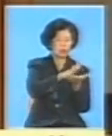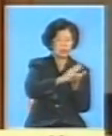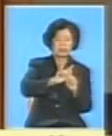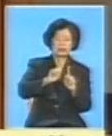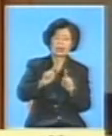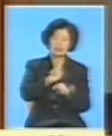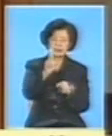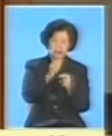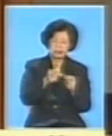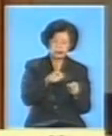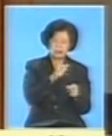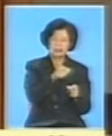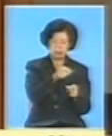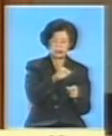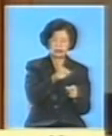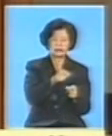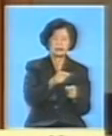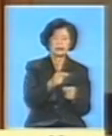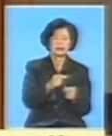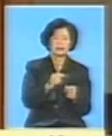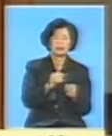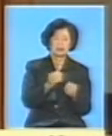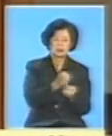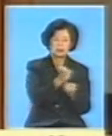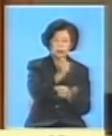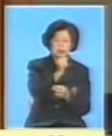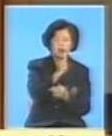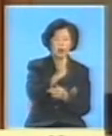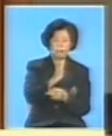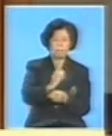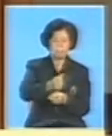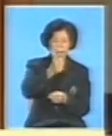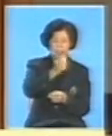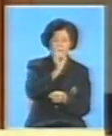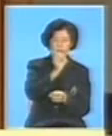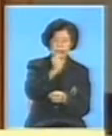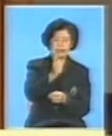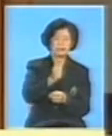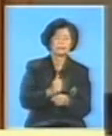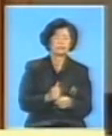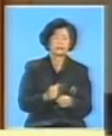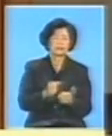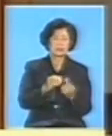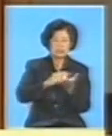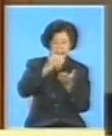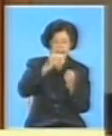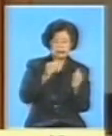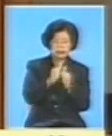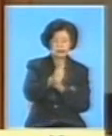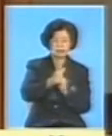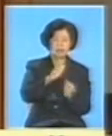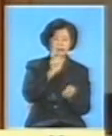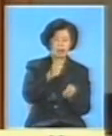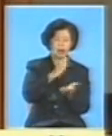ช้แนวเนี้ยผลการสอบโอเน็ตจีเน็ตต่างๆสูงกว่าโรงเรียนทั่วไปเพราะเขาได้ทันวิทยาการอันนี้พูดถึงโรงเรียนไกลๆนะ